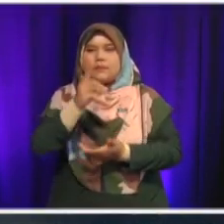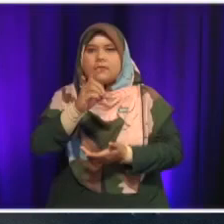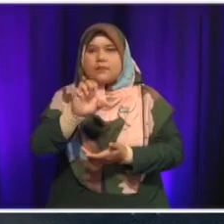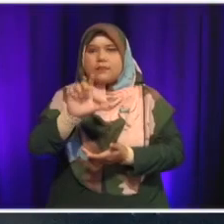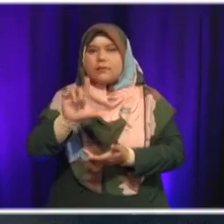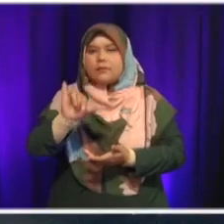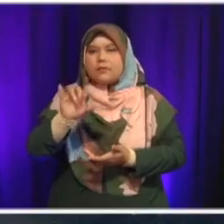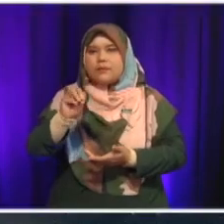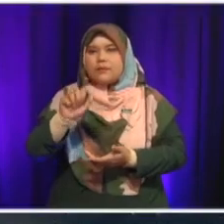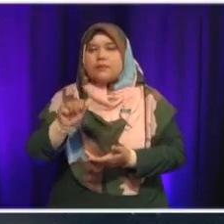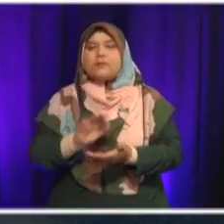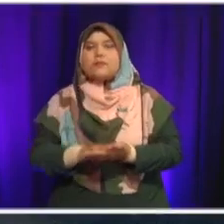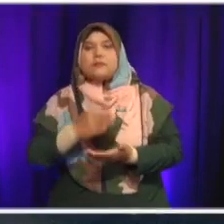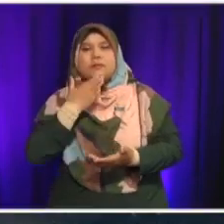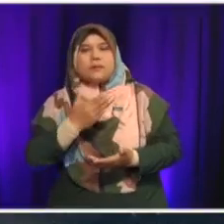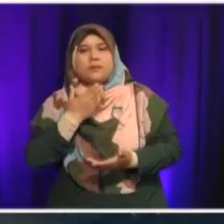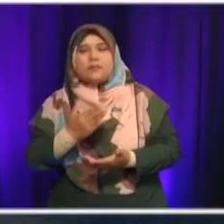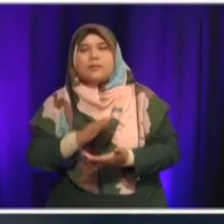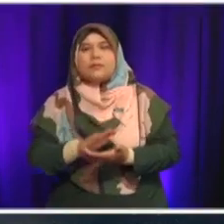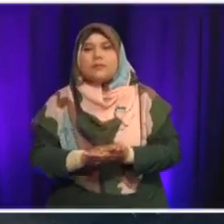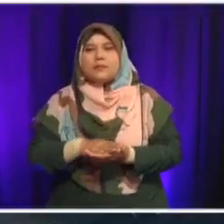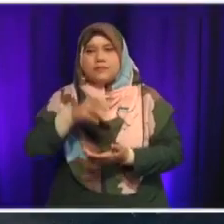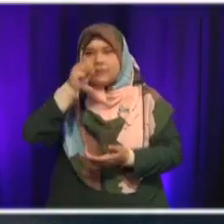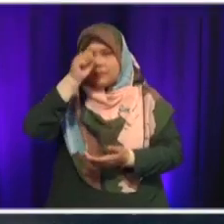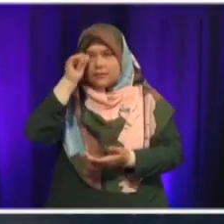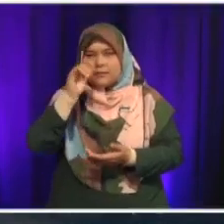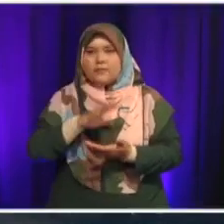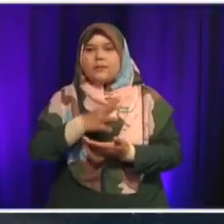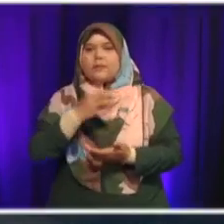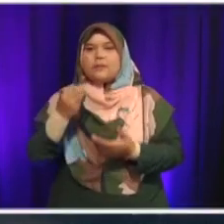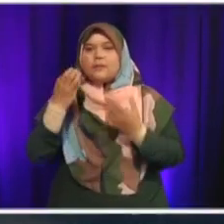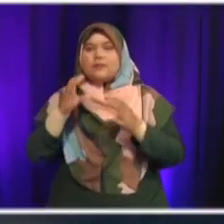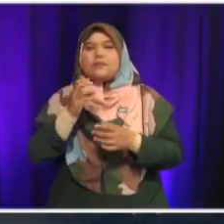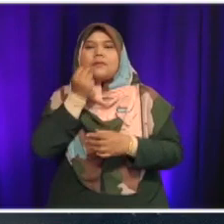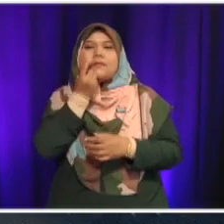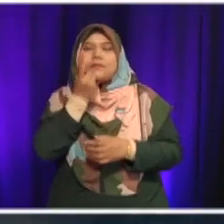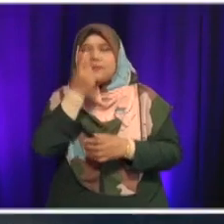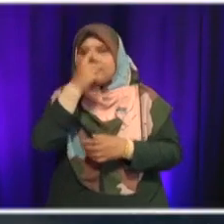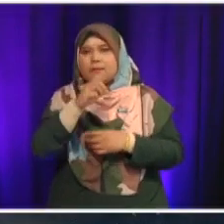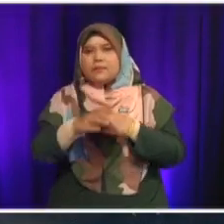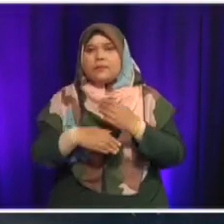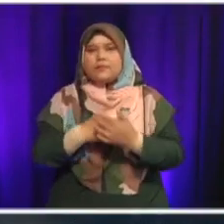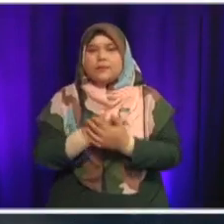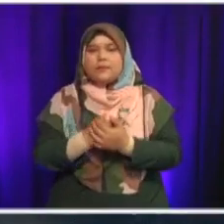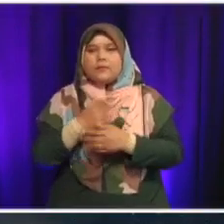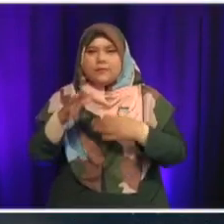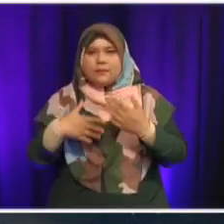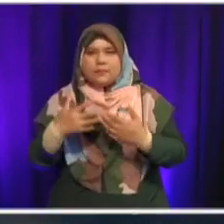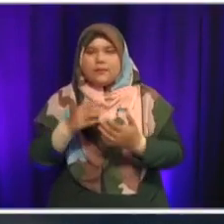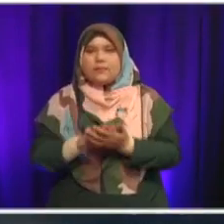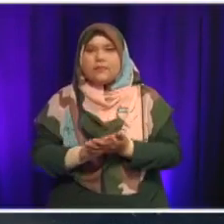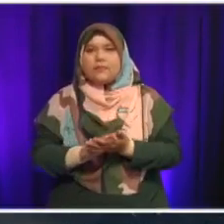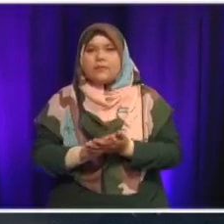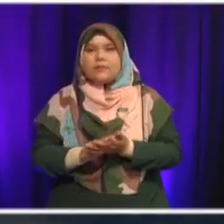Baik terima kasih dan terima kasih lagi kepada bersama kami untuk episode hari ini diharapkan